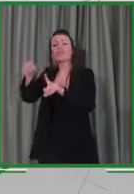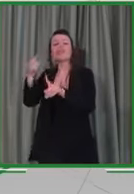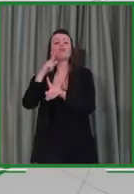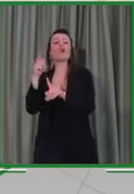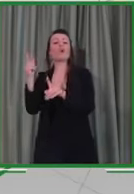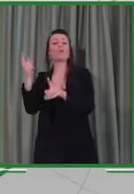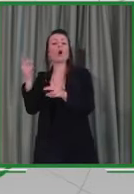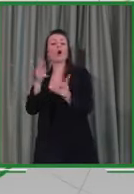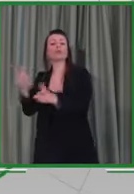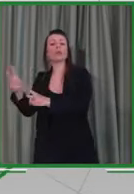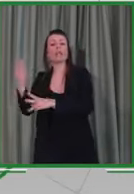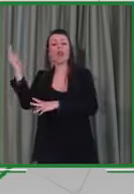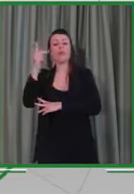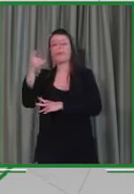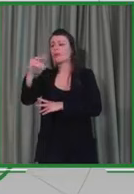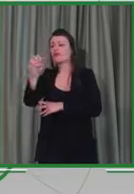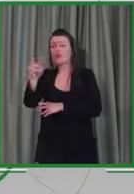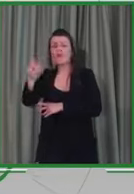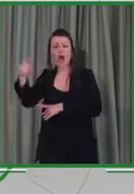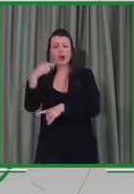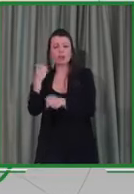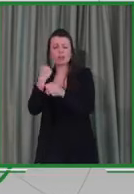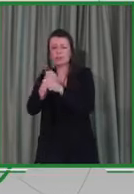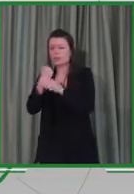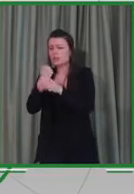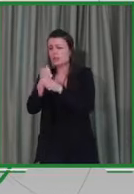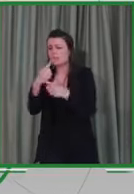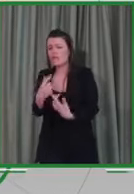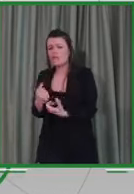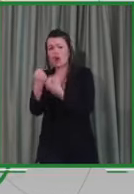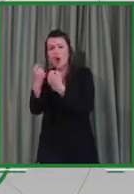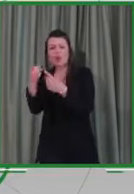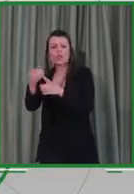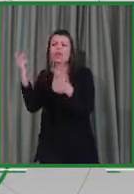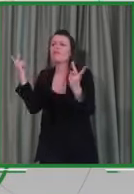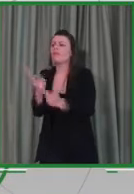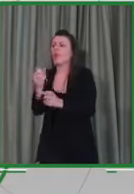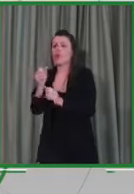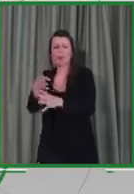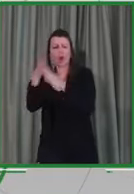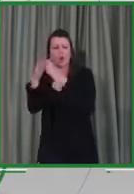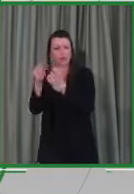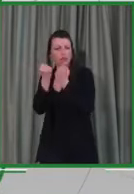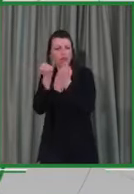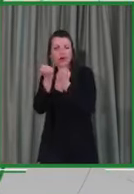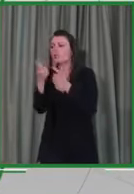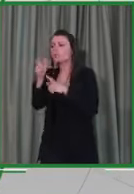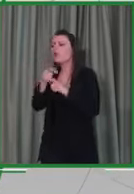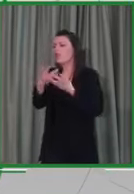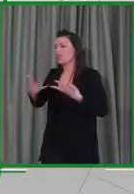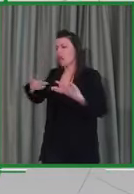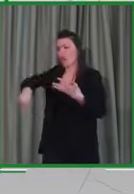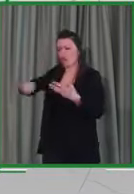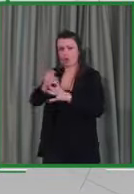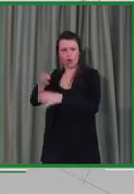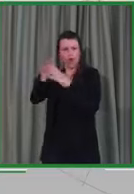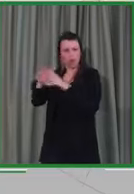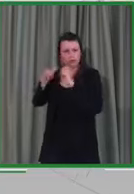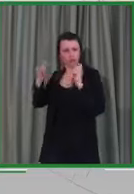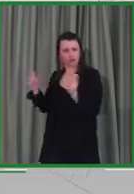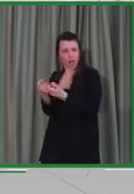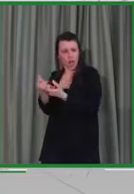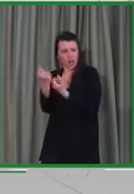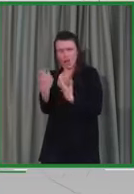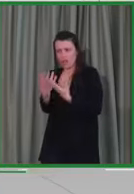mettere in campo è stato uno degli ospedali più colpiti in una delle terre più colpite che ha retto con grande forza alla